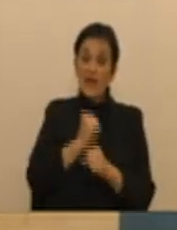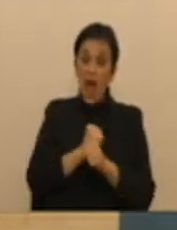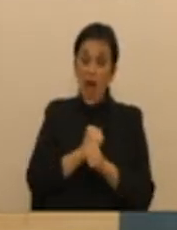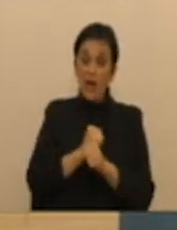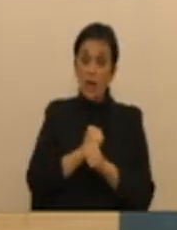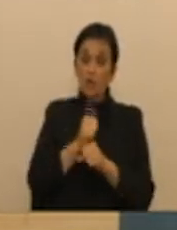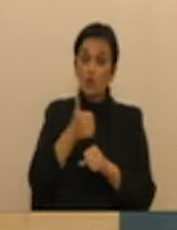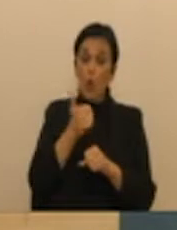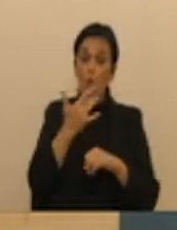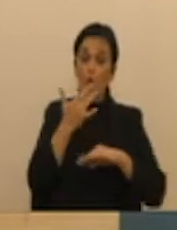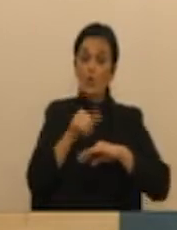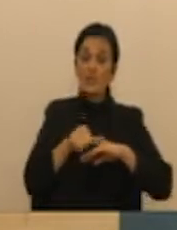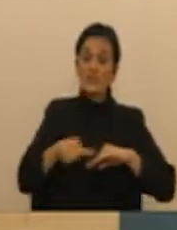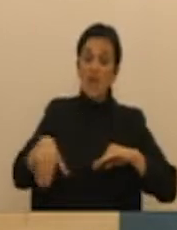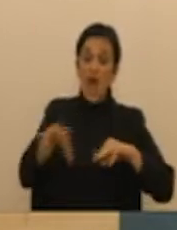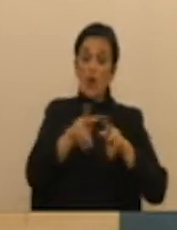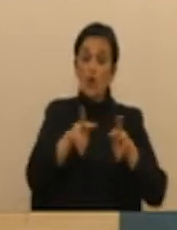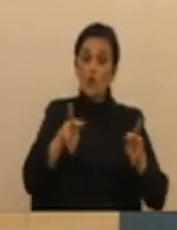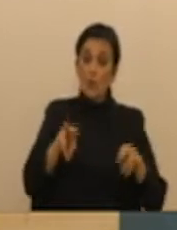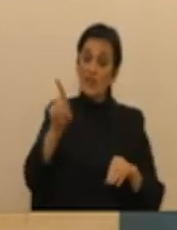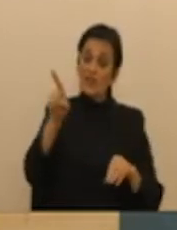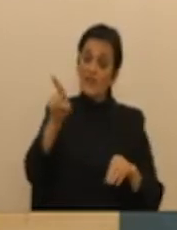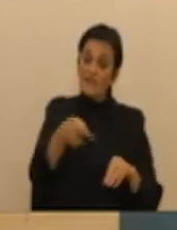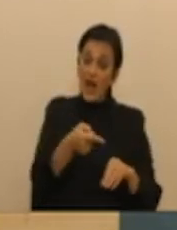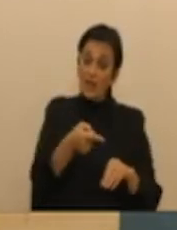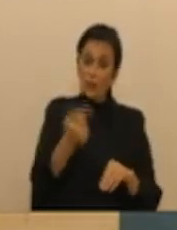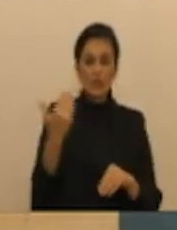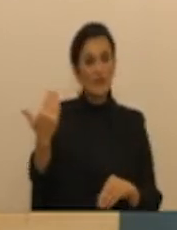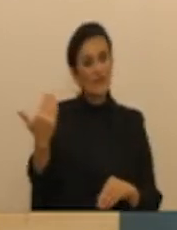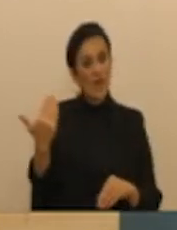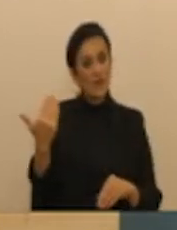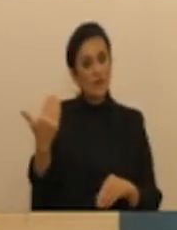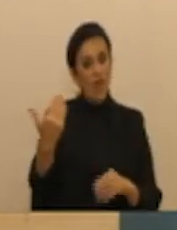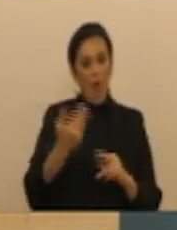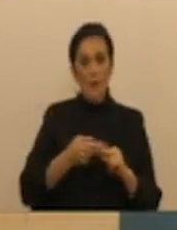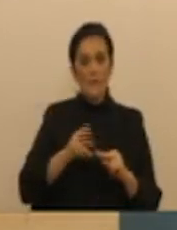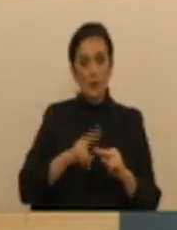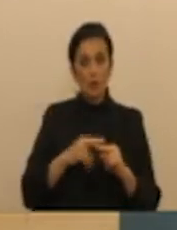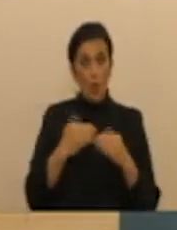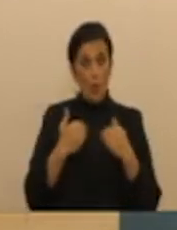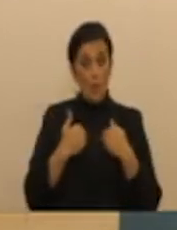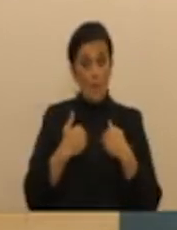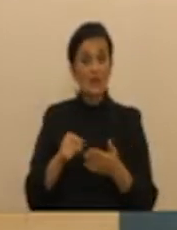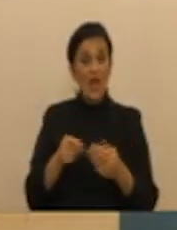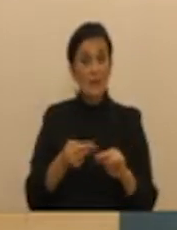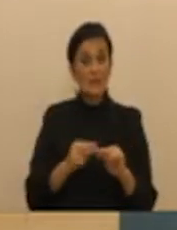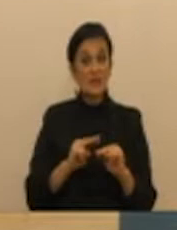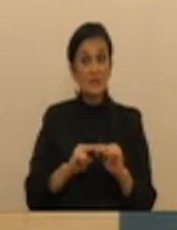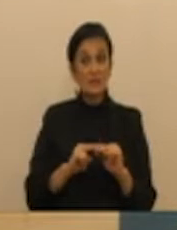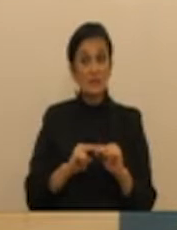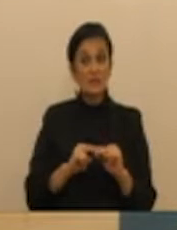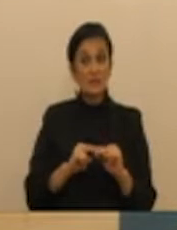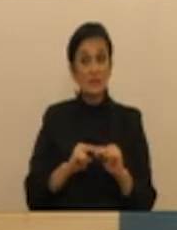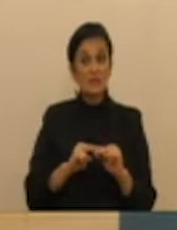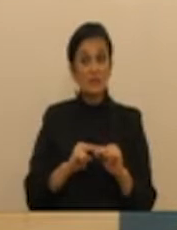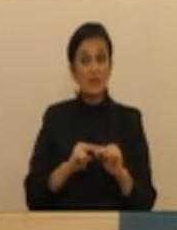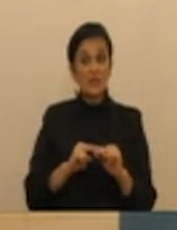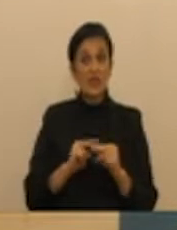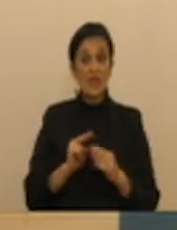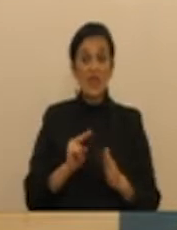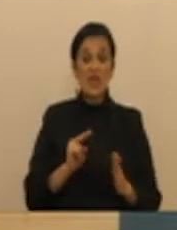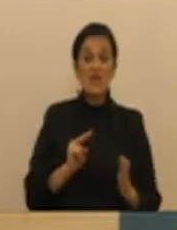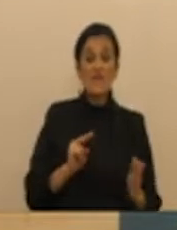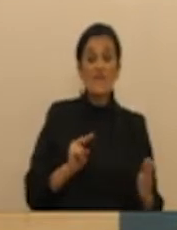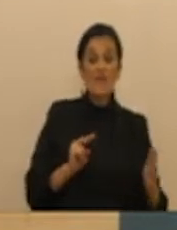საკარიერო საქმე და მინისტრი თქვენ მხარეს არის. ამიტომ მე ამ საკითხებს გვერდის ავლის